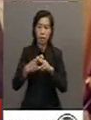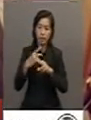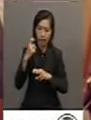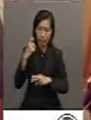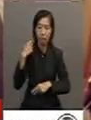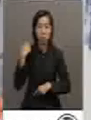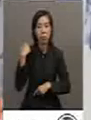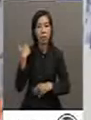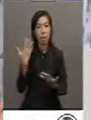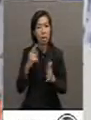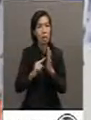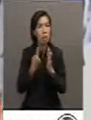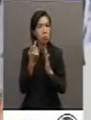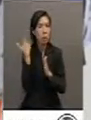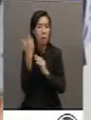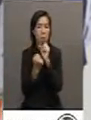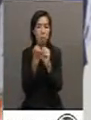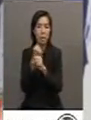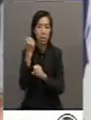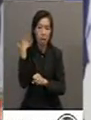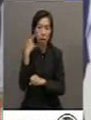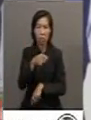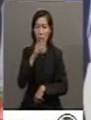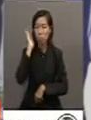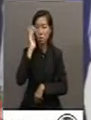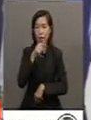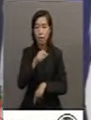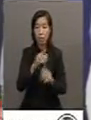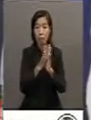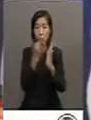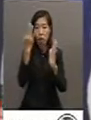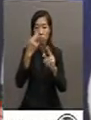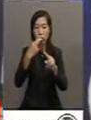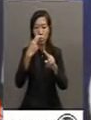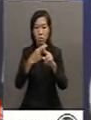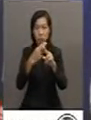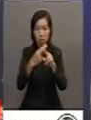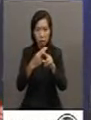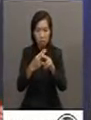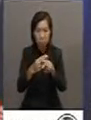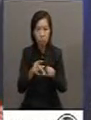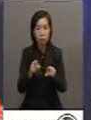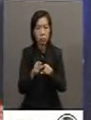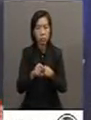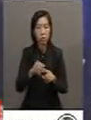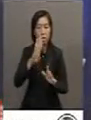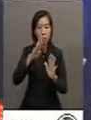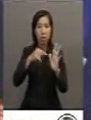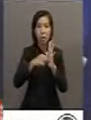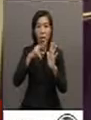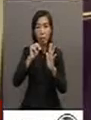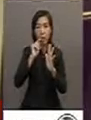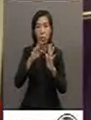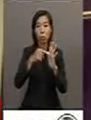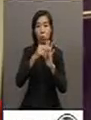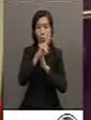สียหายจำนวนมากตั้งแต่เมื่อปีที่แล้วบุคคลคนนี้ใช้บัญชีใน Facebook ชื่อเดียวกับชื่อจริงชื่อว่าบรรทูลค่ะทีนี้ทาง